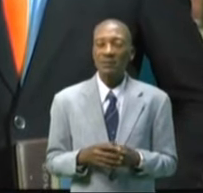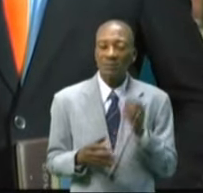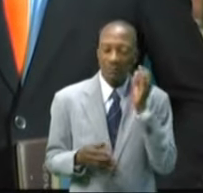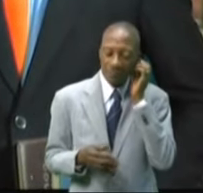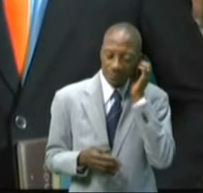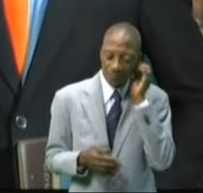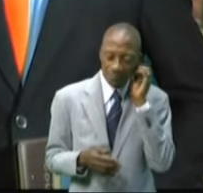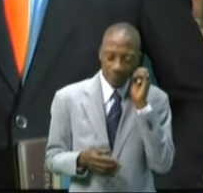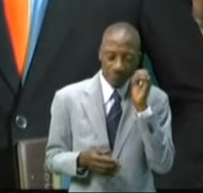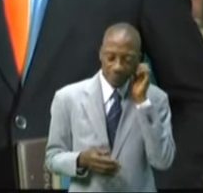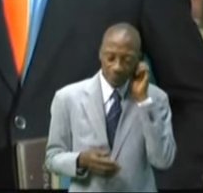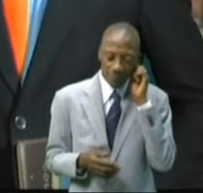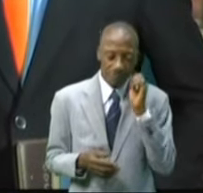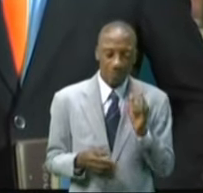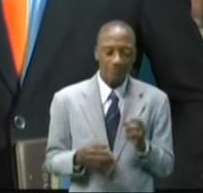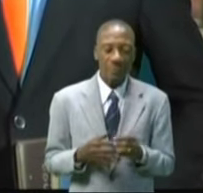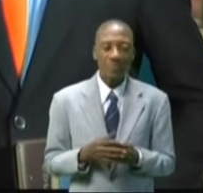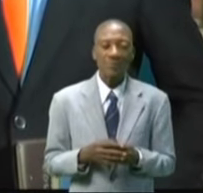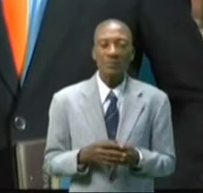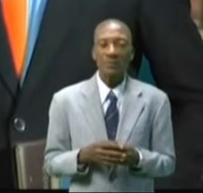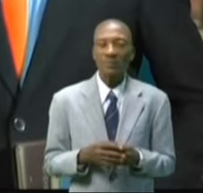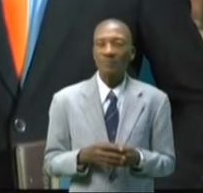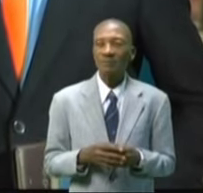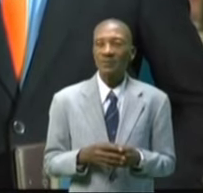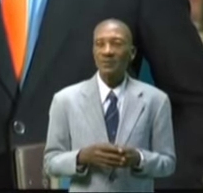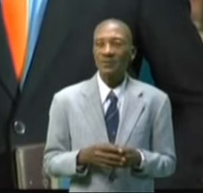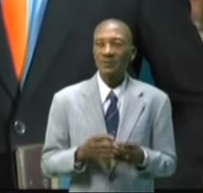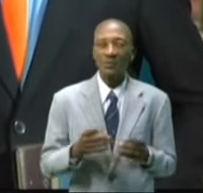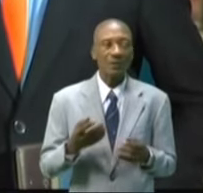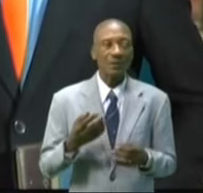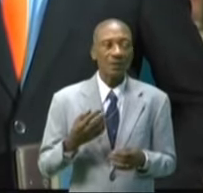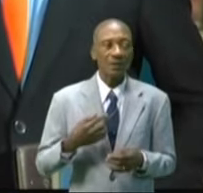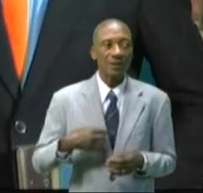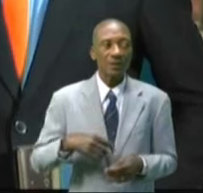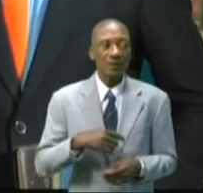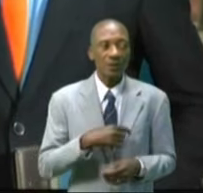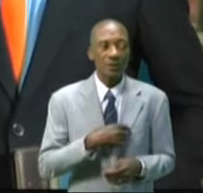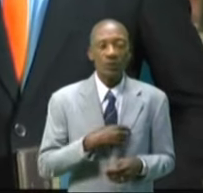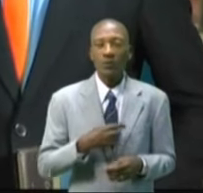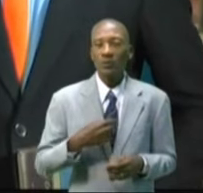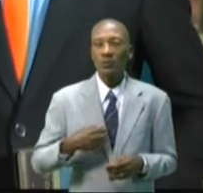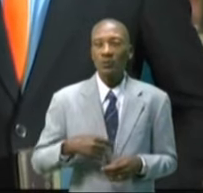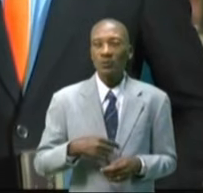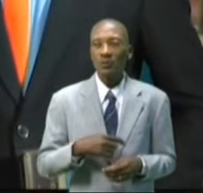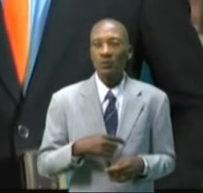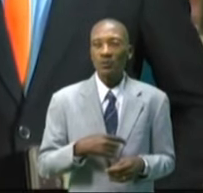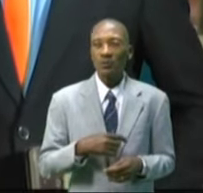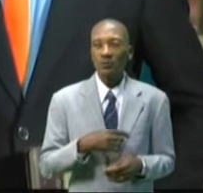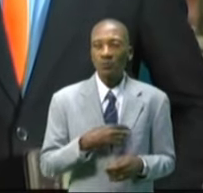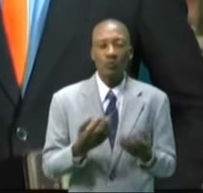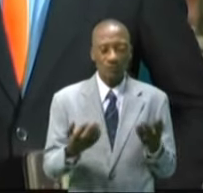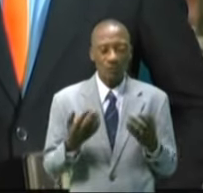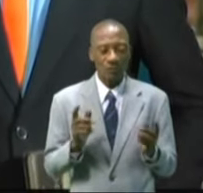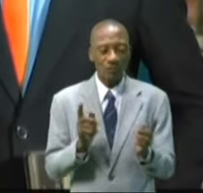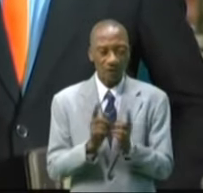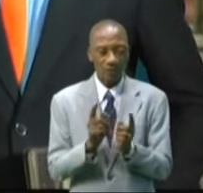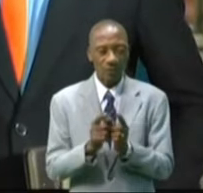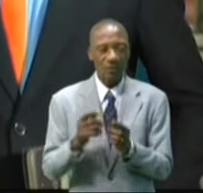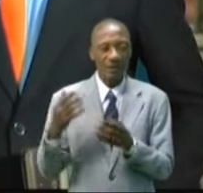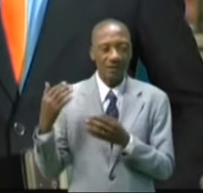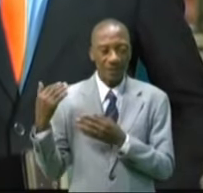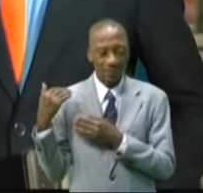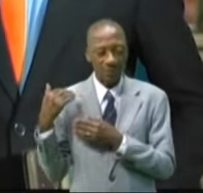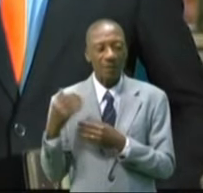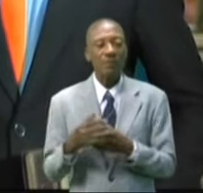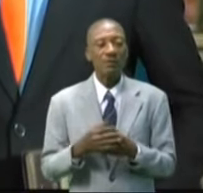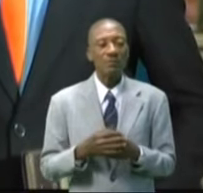l'informel vers le formel, d'une part, mais d'autre part, bien accompagnés et bien encadrer ceux qui sont déjà dans les formels, ceux qui travaillent,